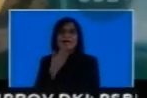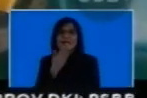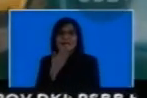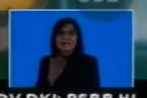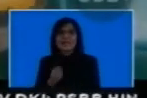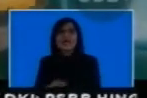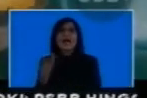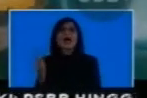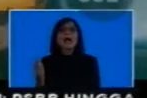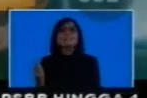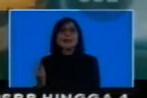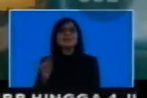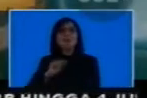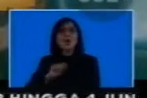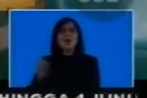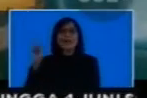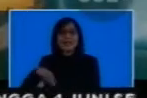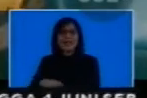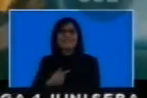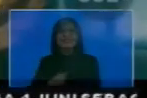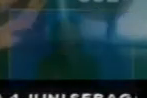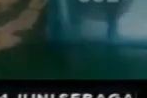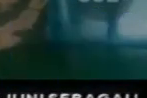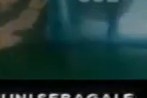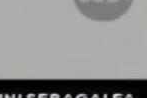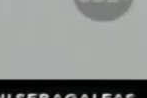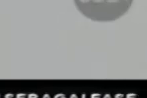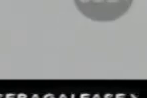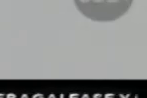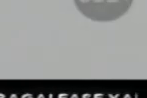ingin menanyakan kabar dan perkembangan sekolah.